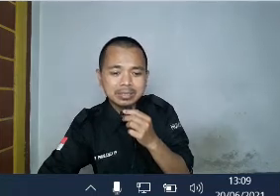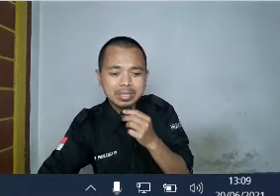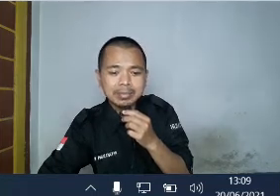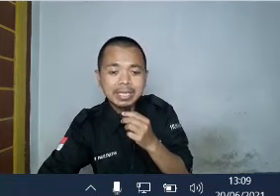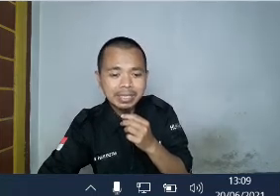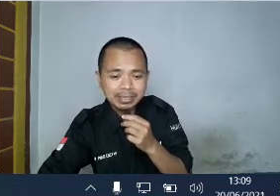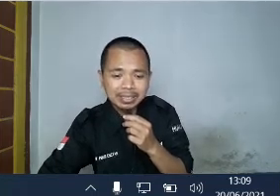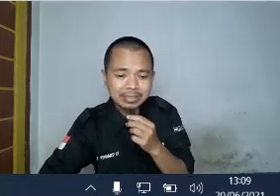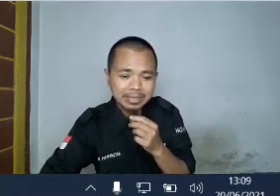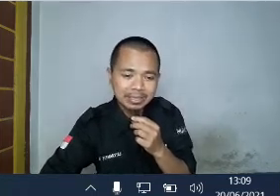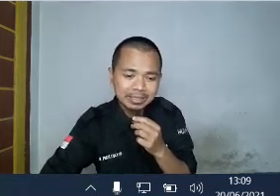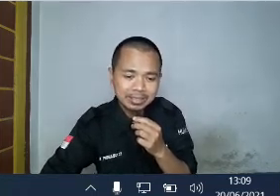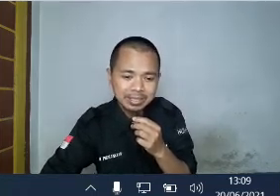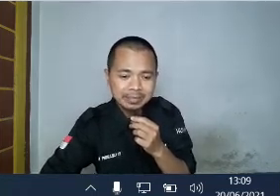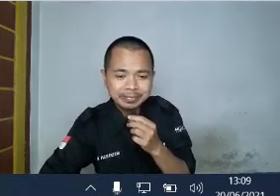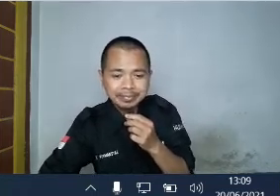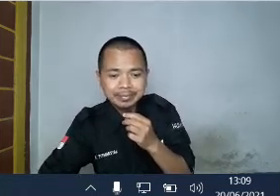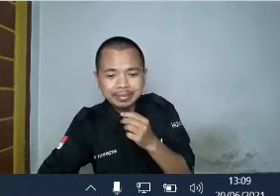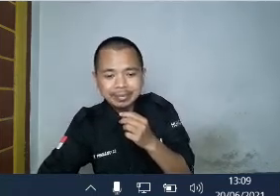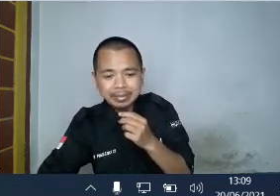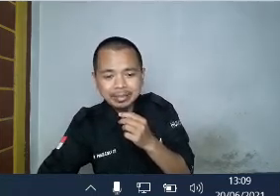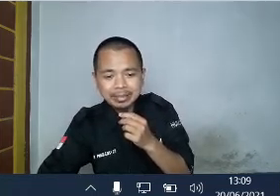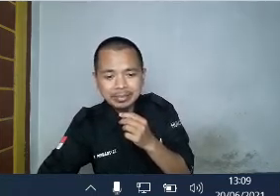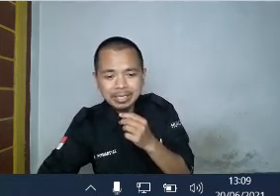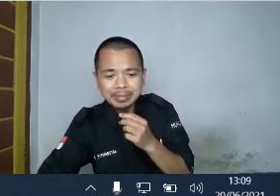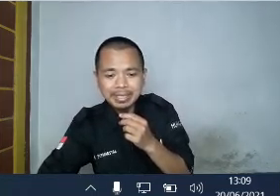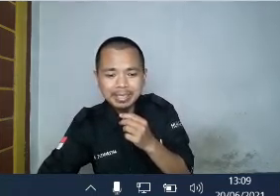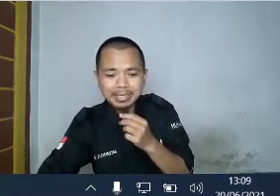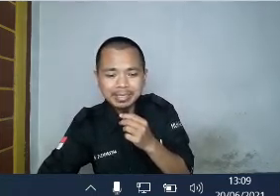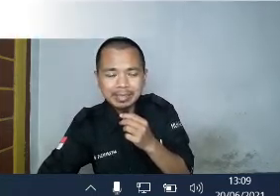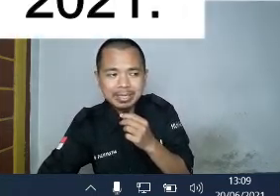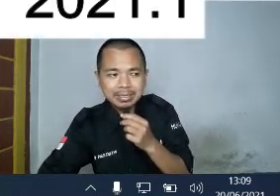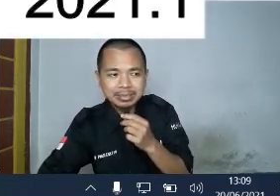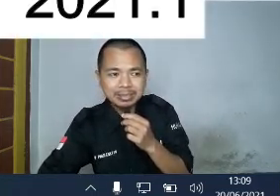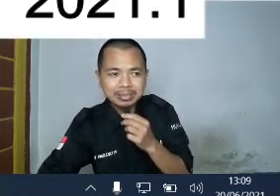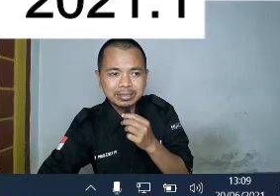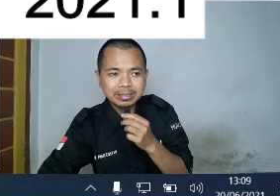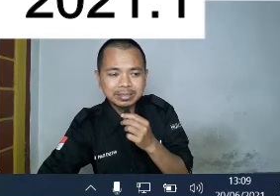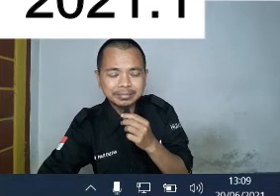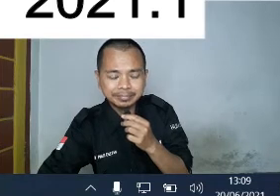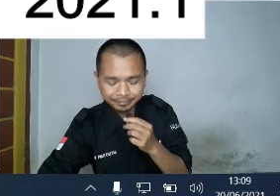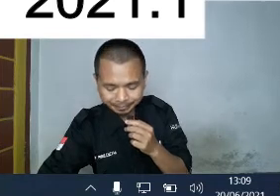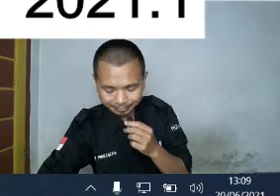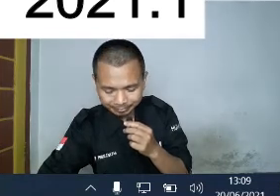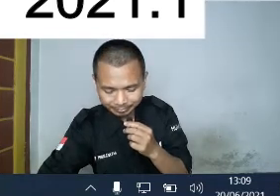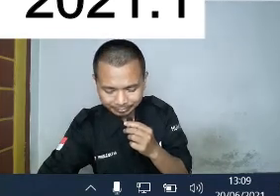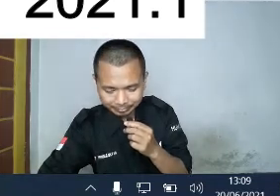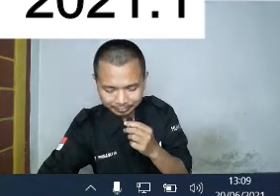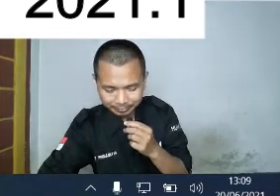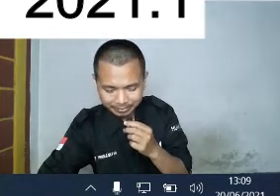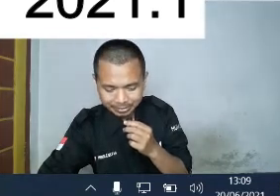kalau misalkan kita sudah bayar nanti ya kalau sudah bayar apa eh